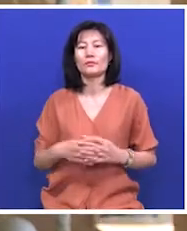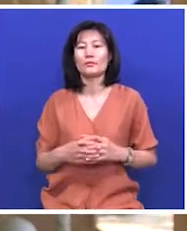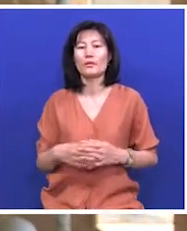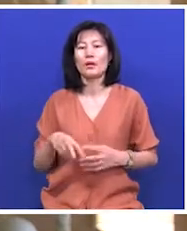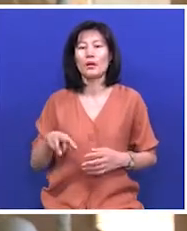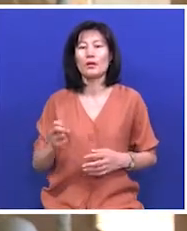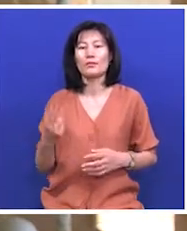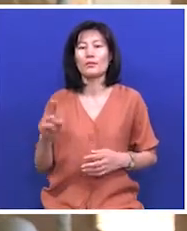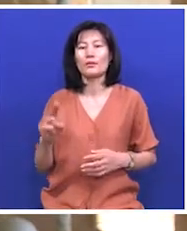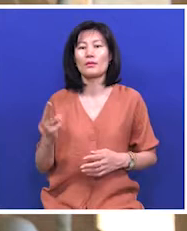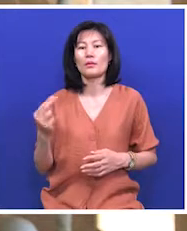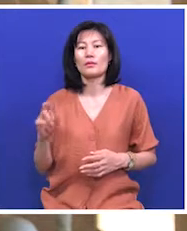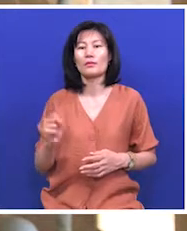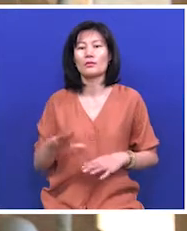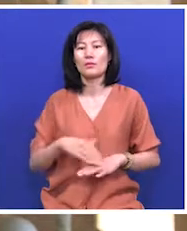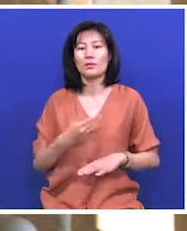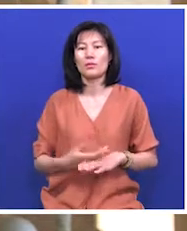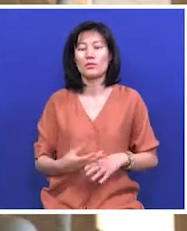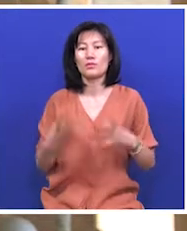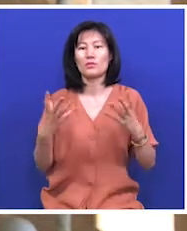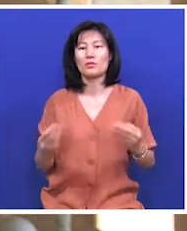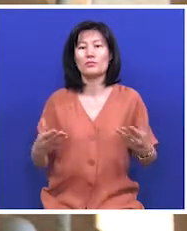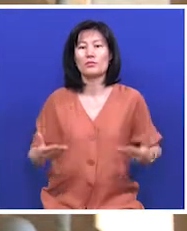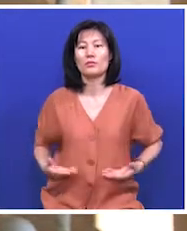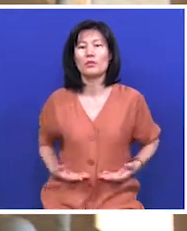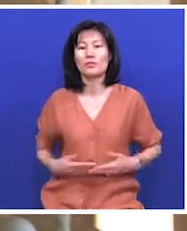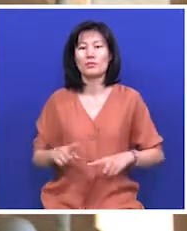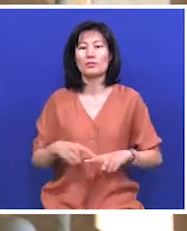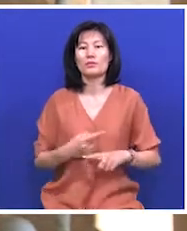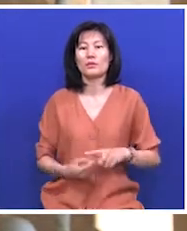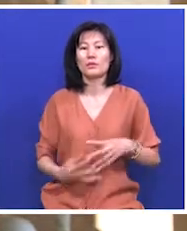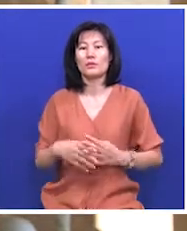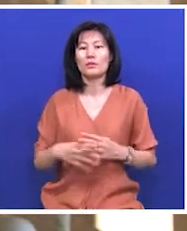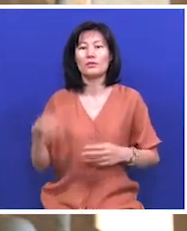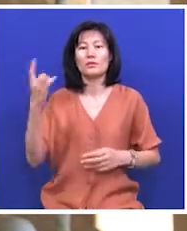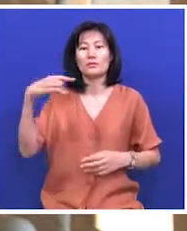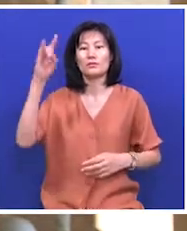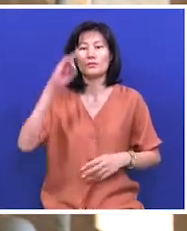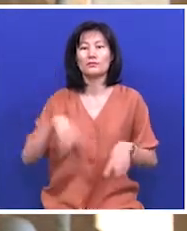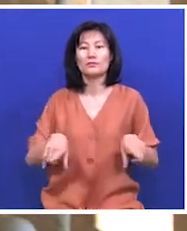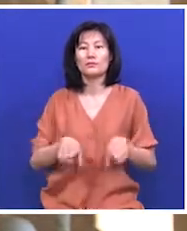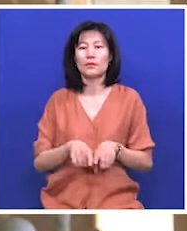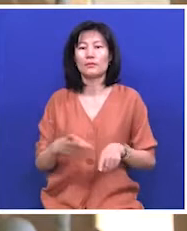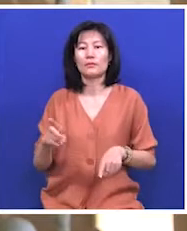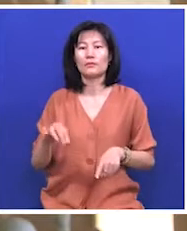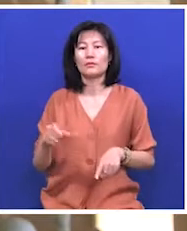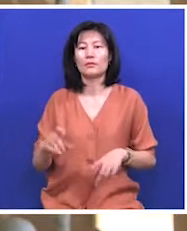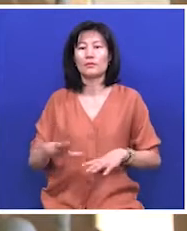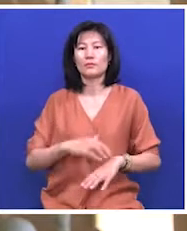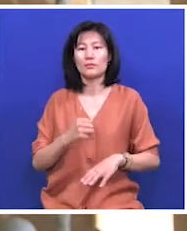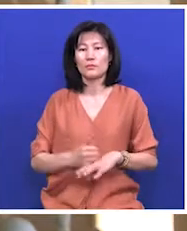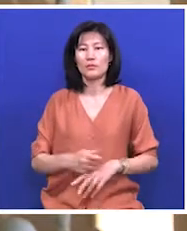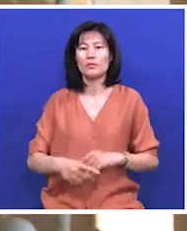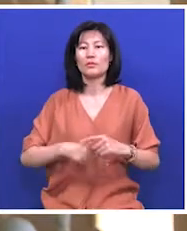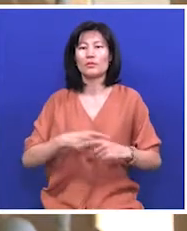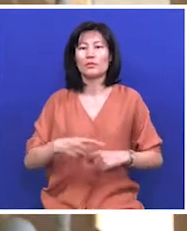біздің ауылға, осы Мақтарал ауданына өте ауыр жағдай болды. Бұл ауыр жағдайды Қазақстан елімен бірге